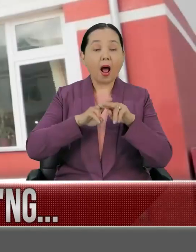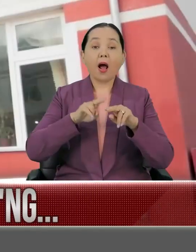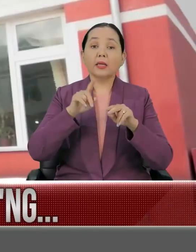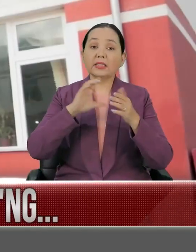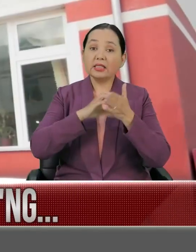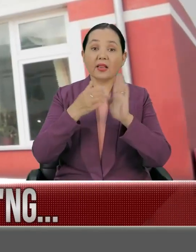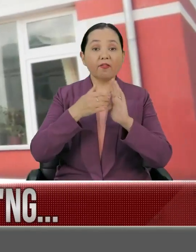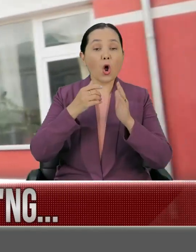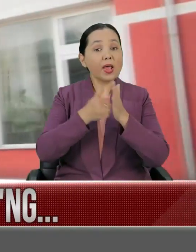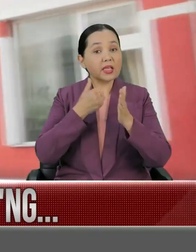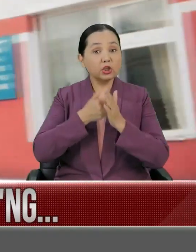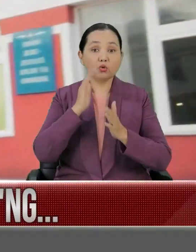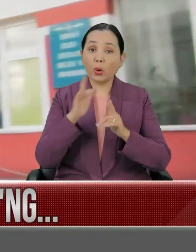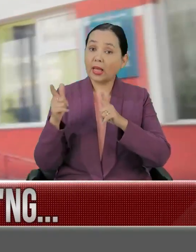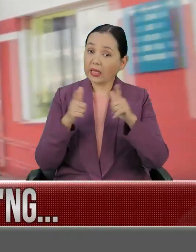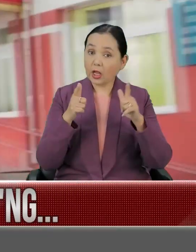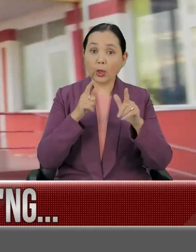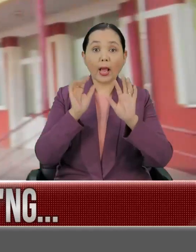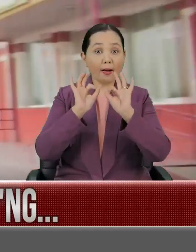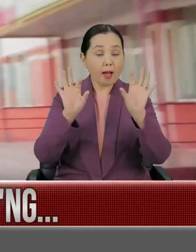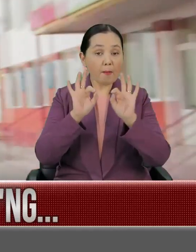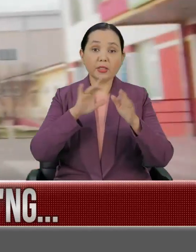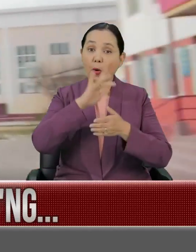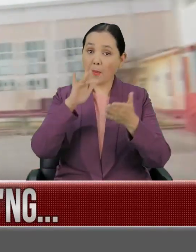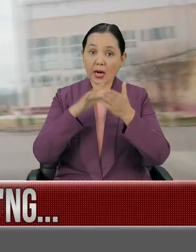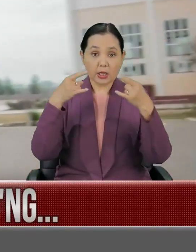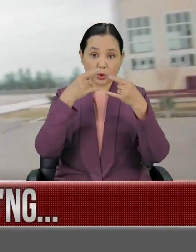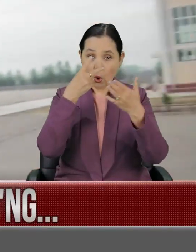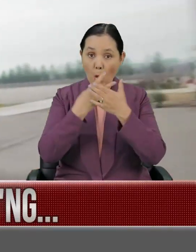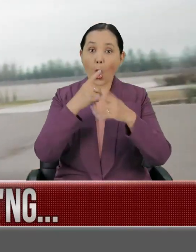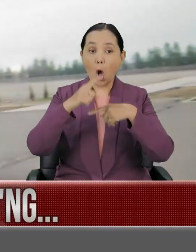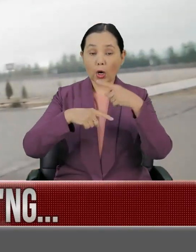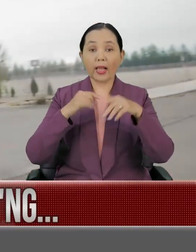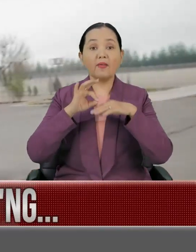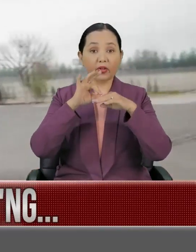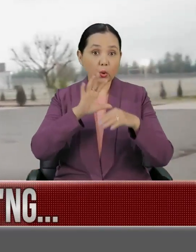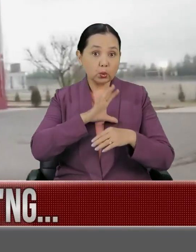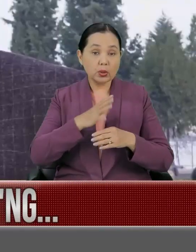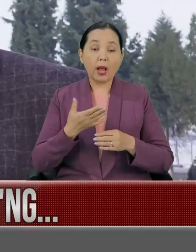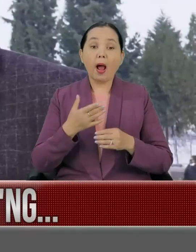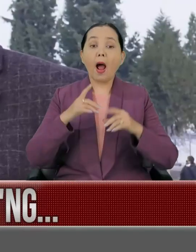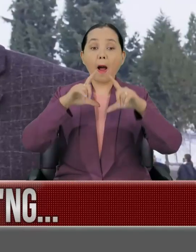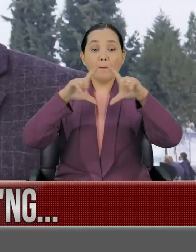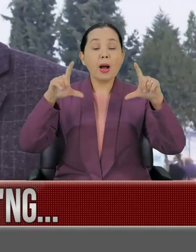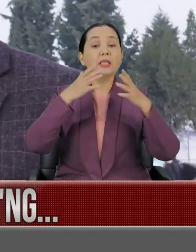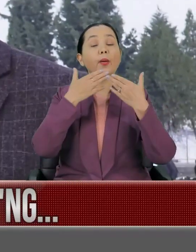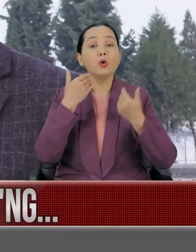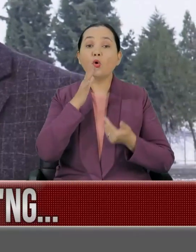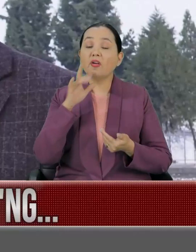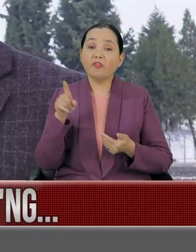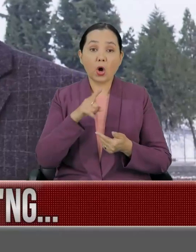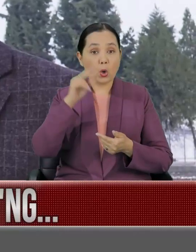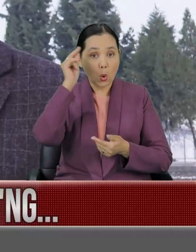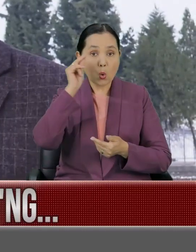sinfxonalar yetishmasligi bo'yicha tayyorlangan reportaj markaziy studiya ko'rsatuvi orqali efirga uzatilgandi. Maktab yo'qligi vaqtida